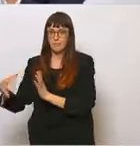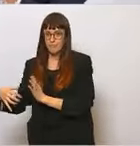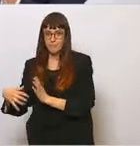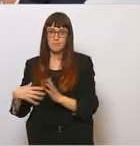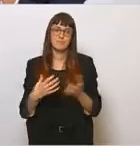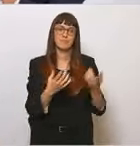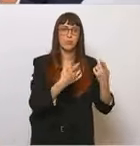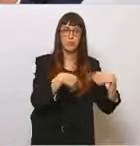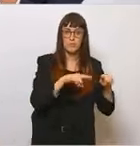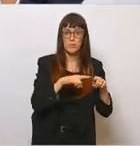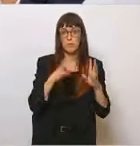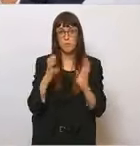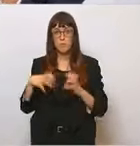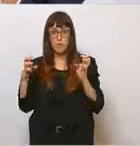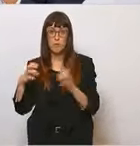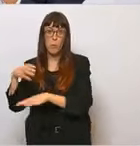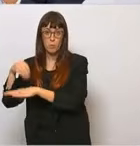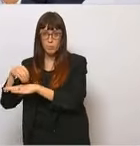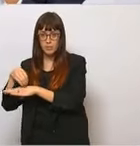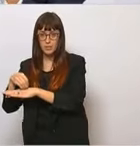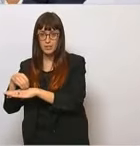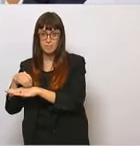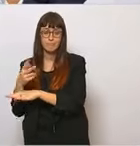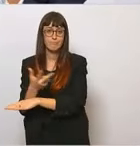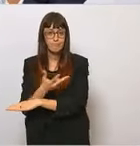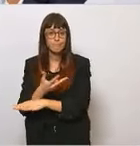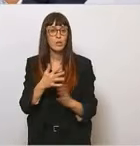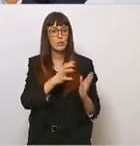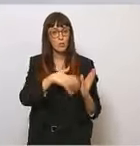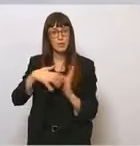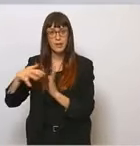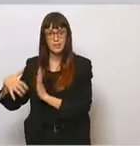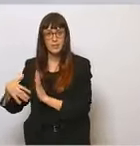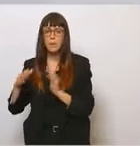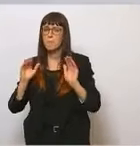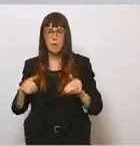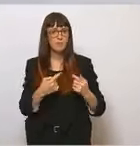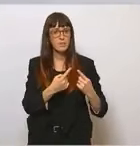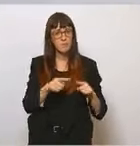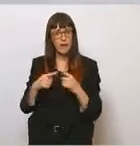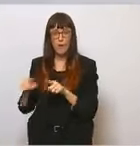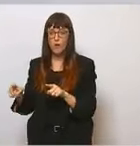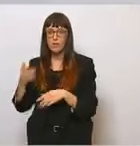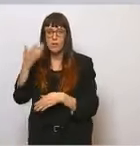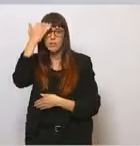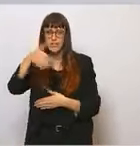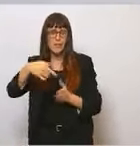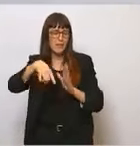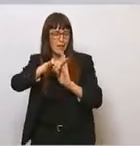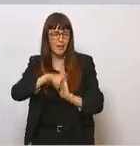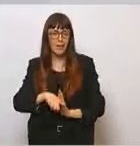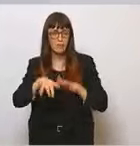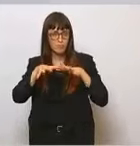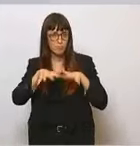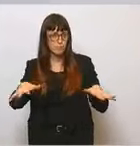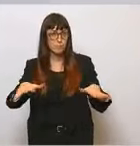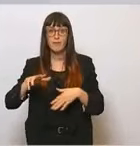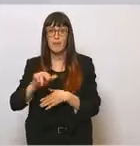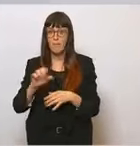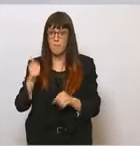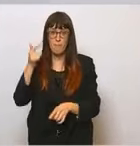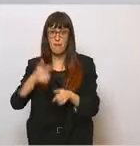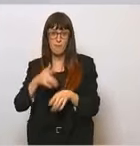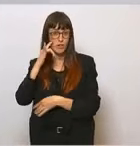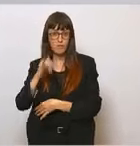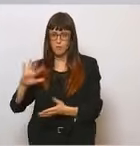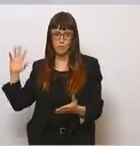soit, cette législation sera historique. Je tient cette législation, cette extension du domaine de la concurrence,